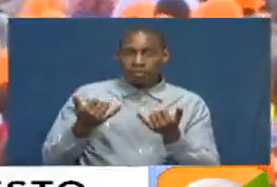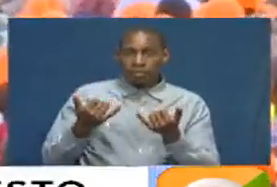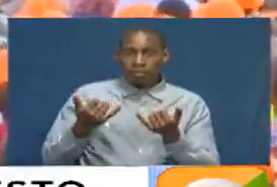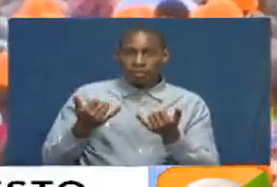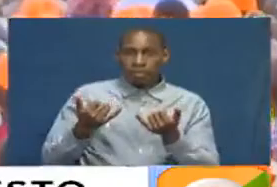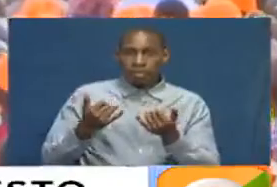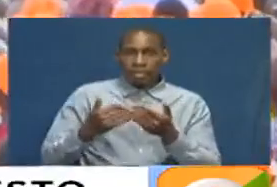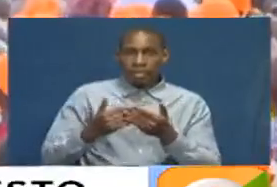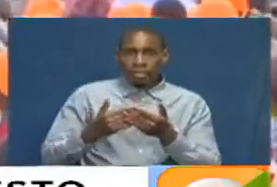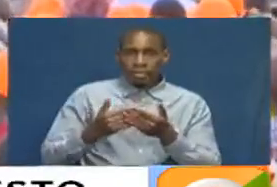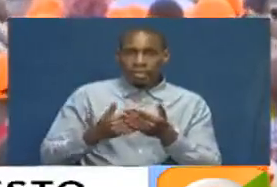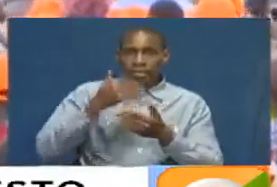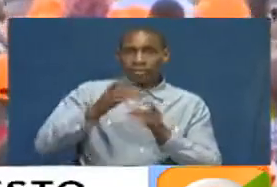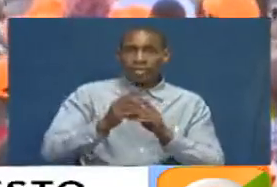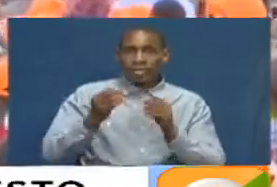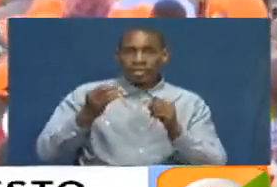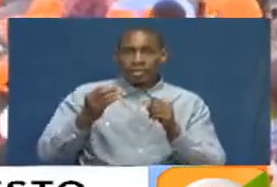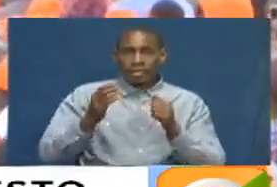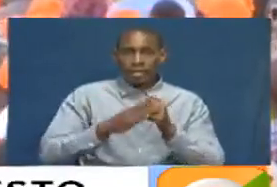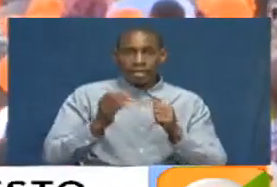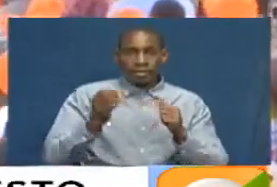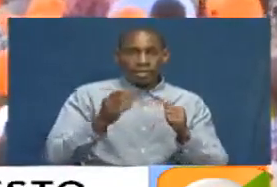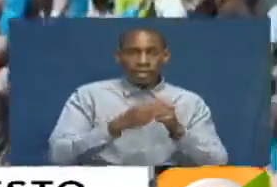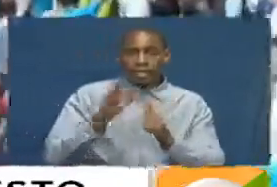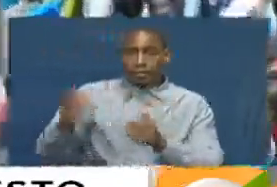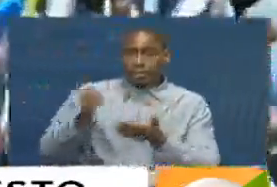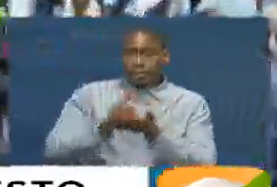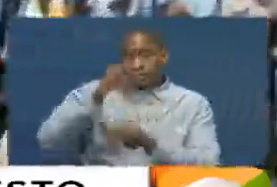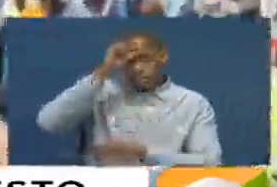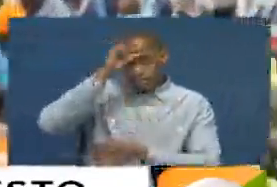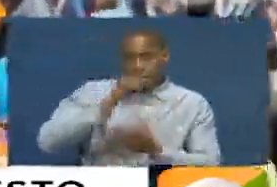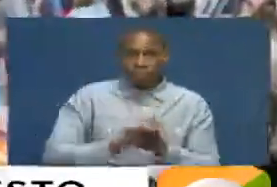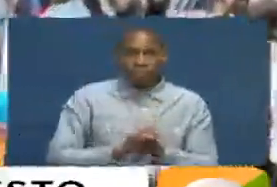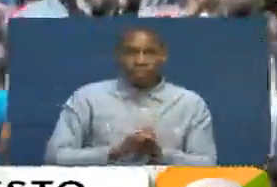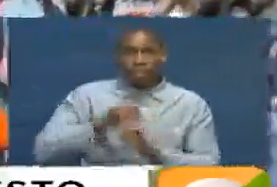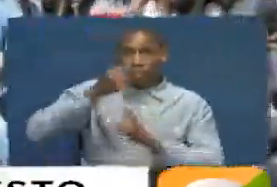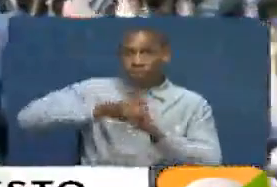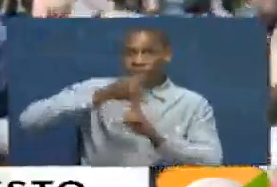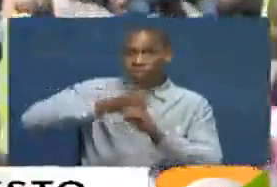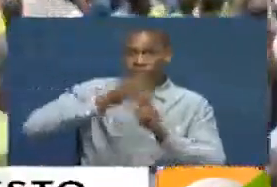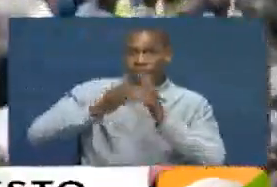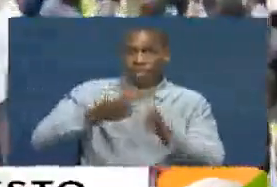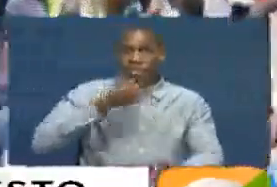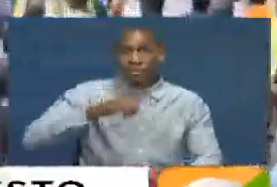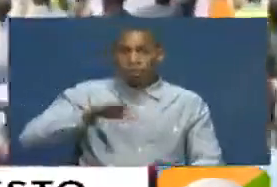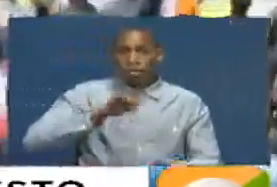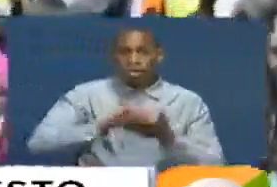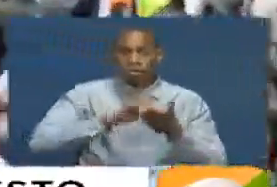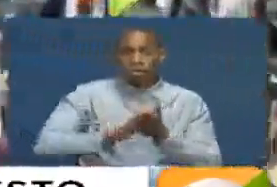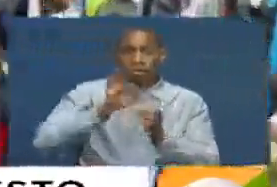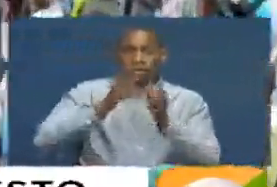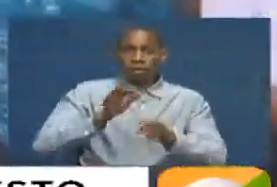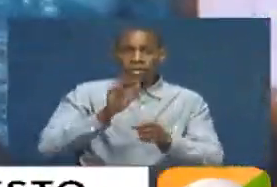ya tarehe 9 mwezi wa 8 atakuwa kwa serikali. The clarion call by leaders from Nyanza is a high